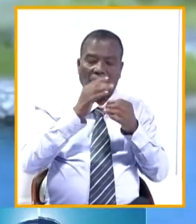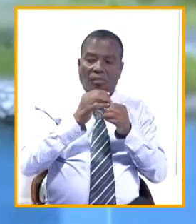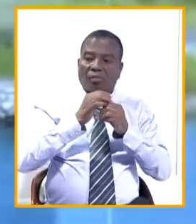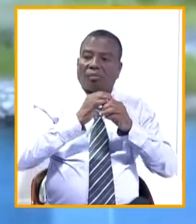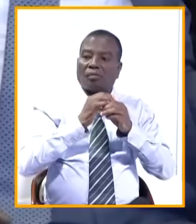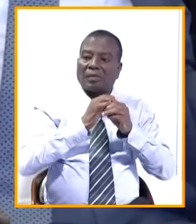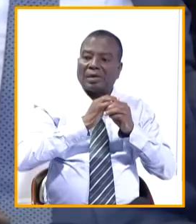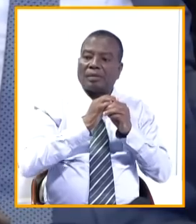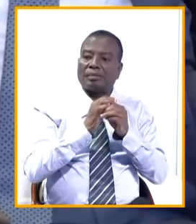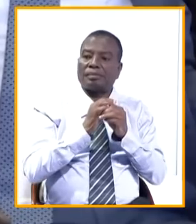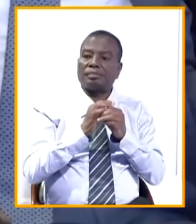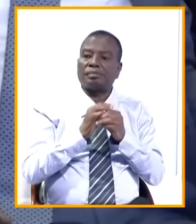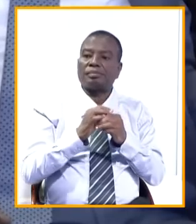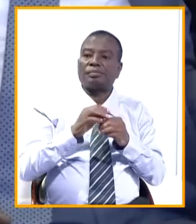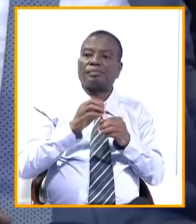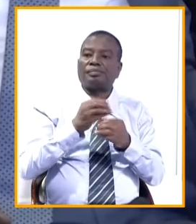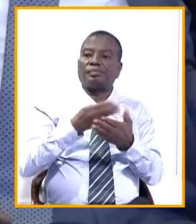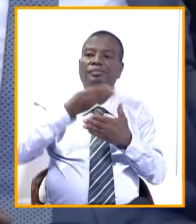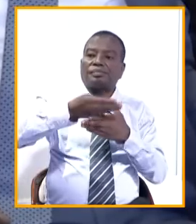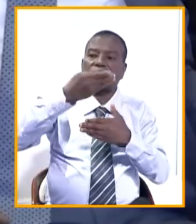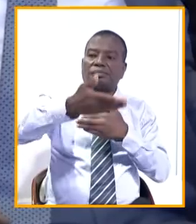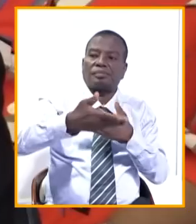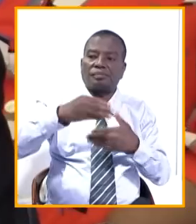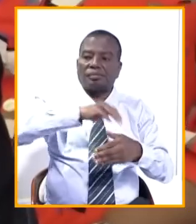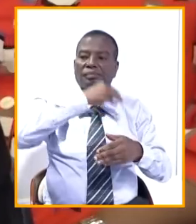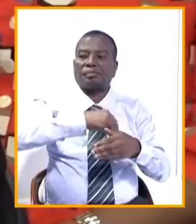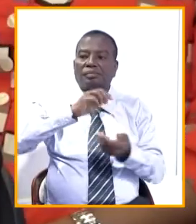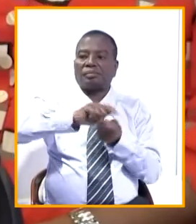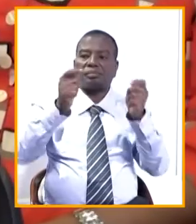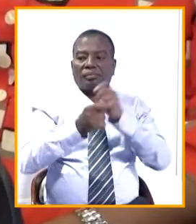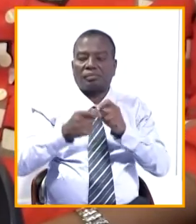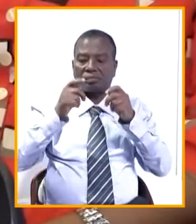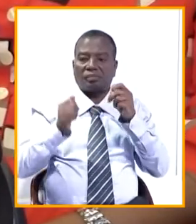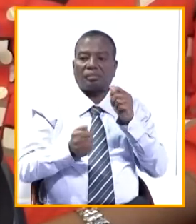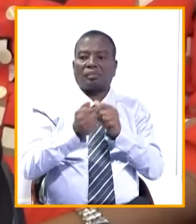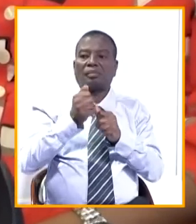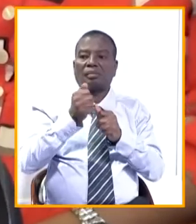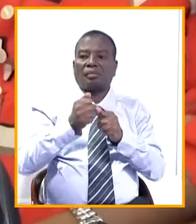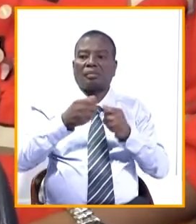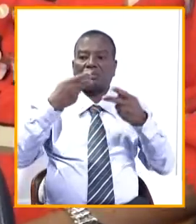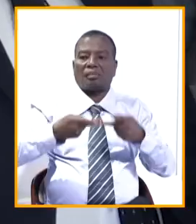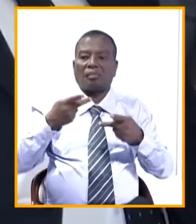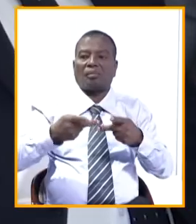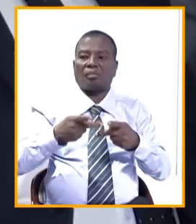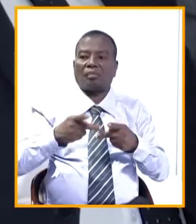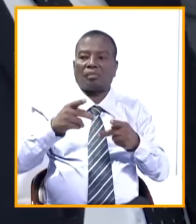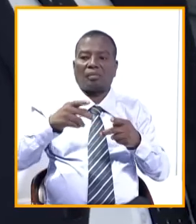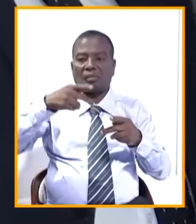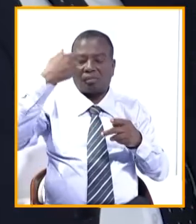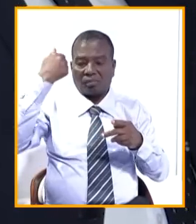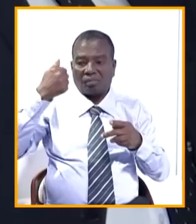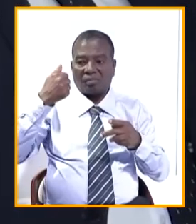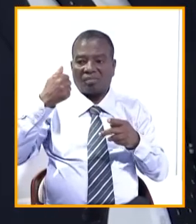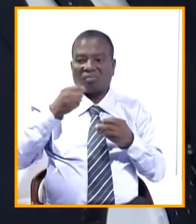Bakayoko. Les dépenses liées aux missions et voyages deviennent de plus en plus pesantes pour le budget de l'État, à cause notamment